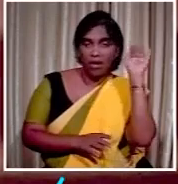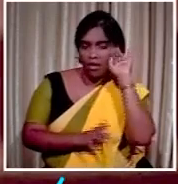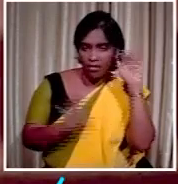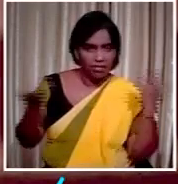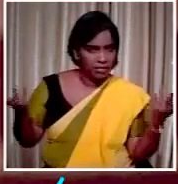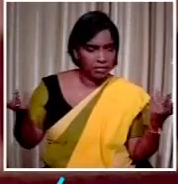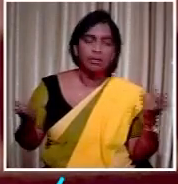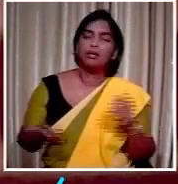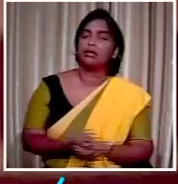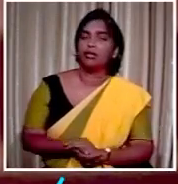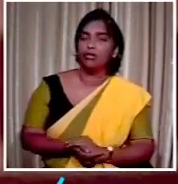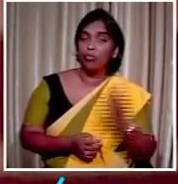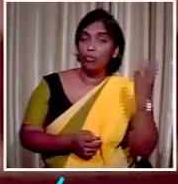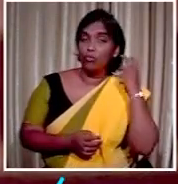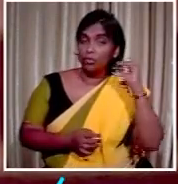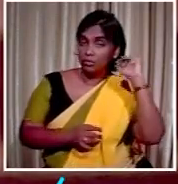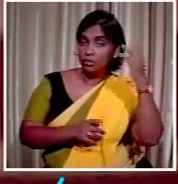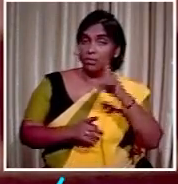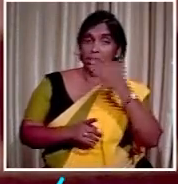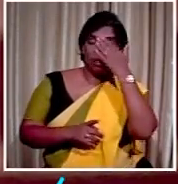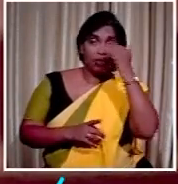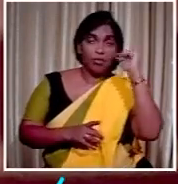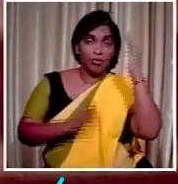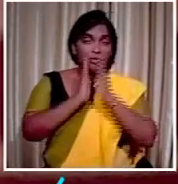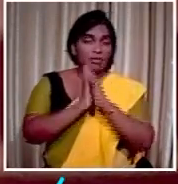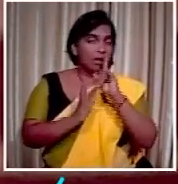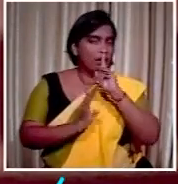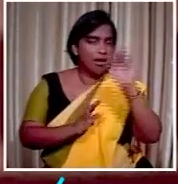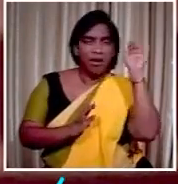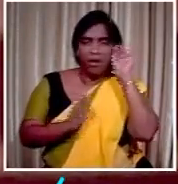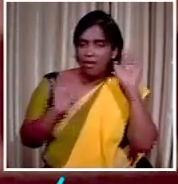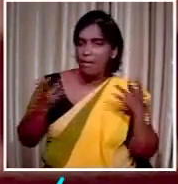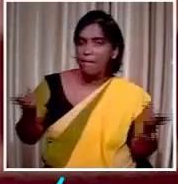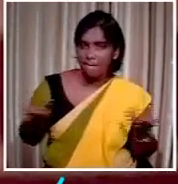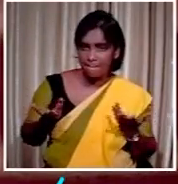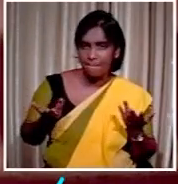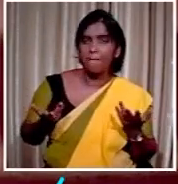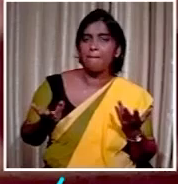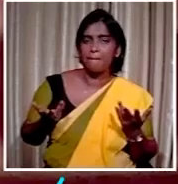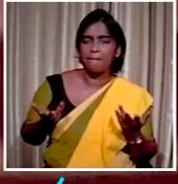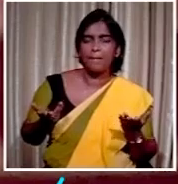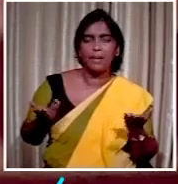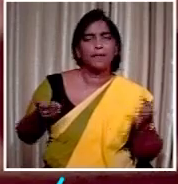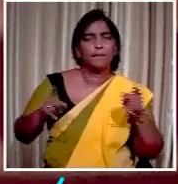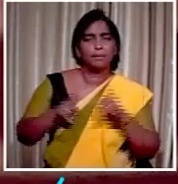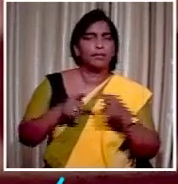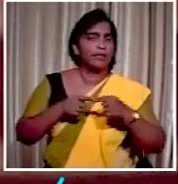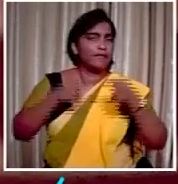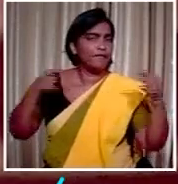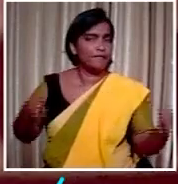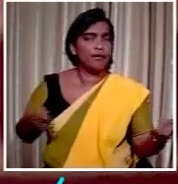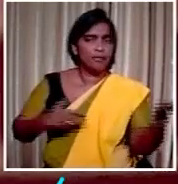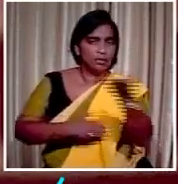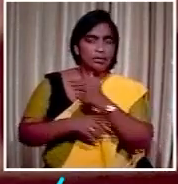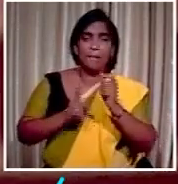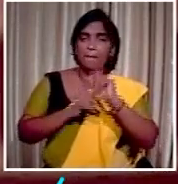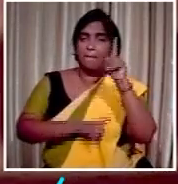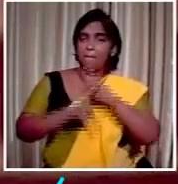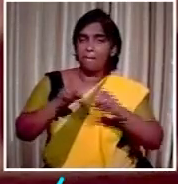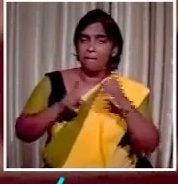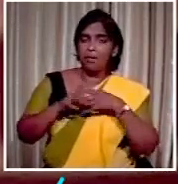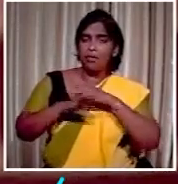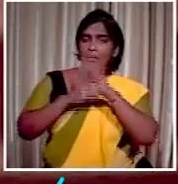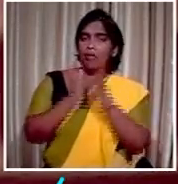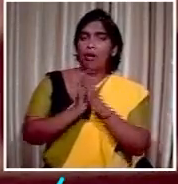නැත්තම් මුස්ලිම් පූජකවරු දෙමළ පූජකවරු කියන එක අහන්න බැරි නම් මේ විපක්ෂයේ ඉන්න පාර්ලිමේන්තුවේ පක්ෂ